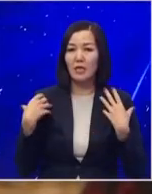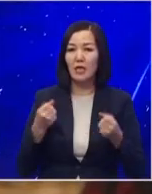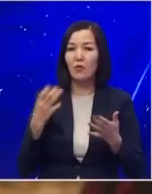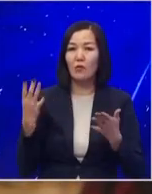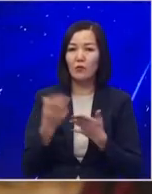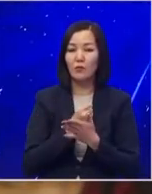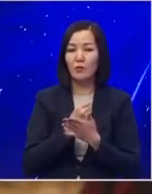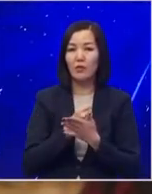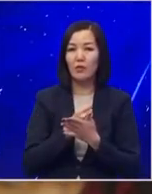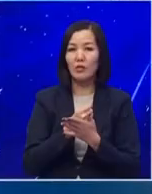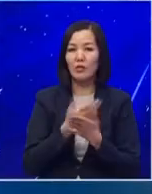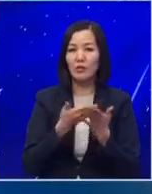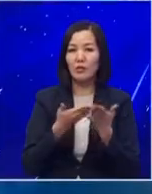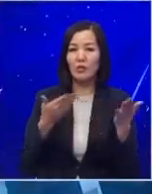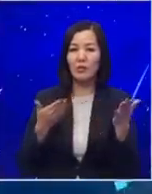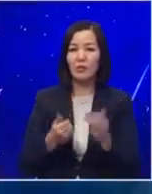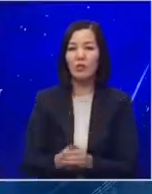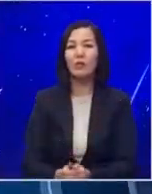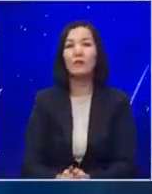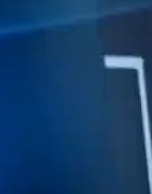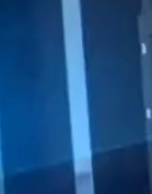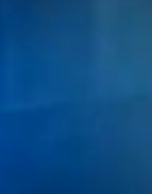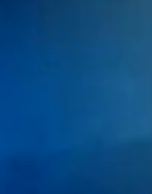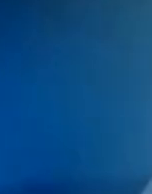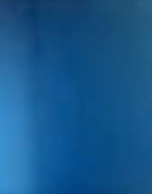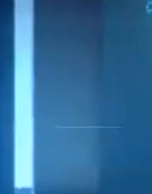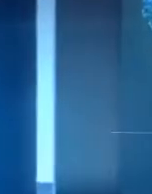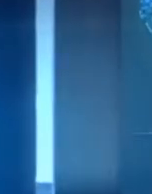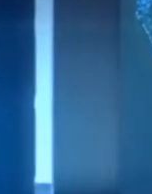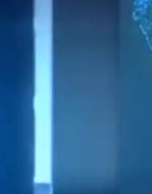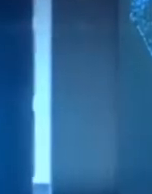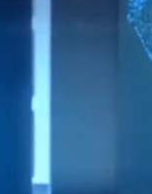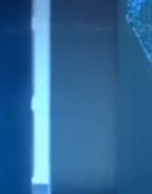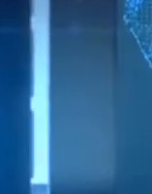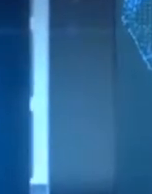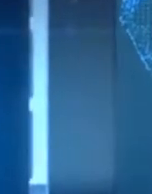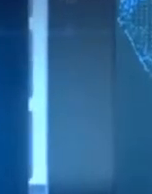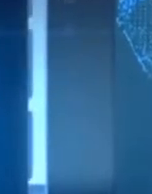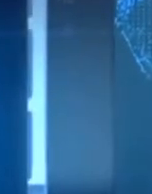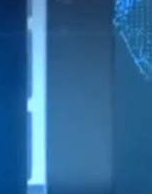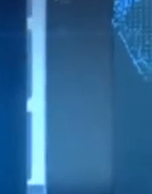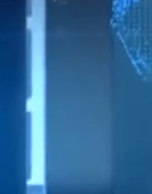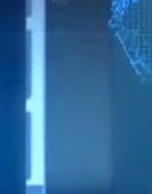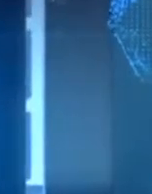рецепта гульмира тимергалиева надир хамзин телеканал жетысу талды-курган